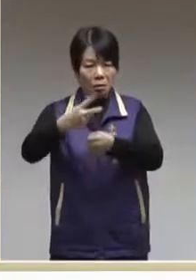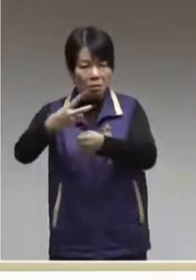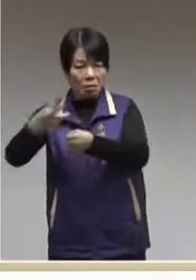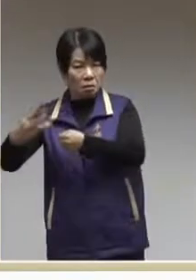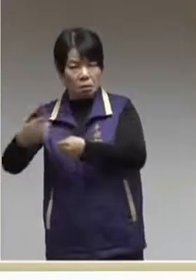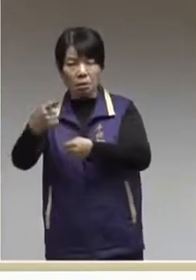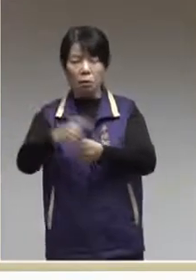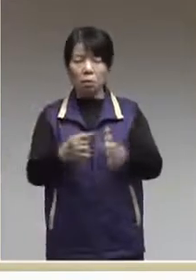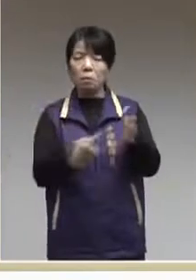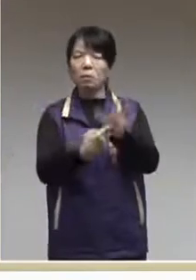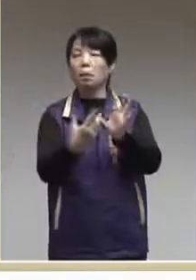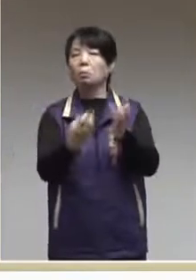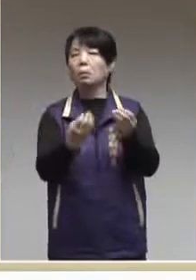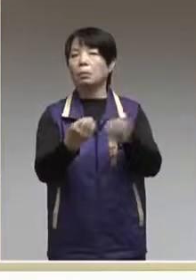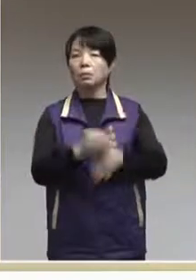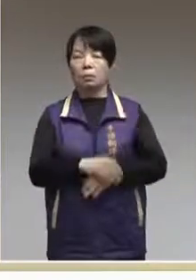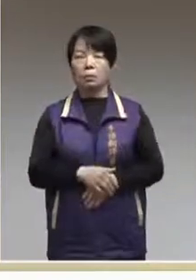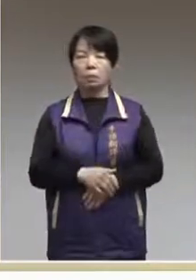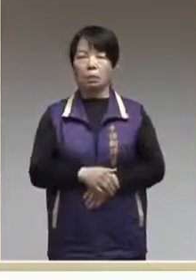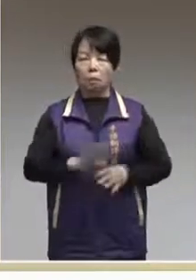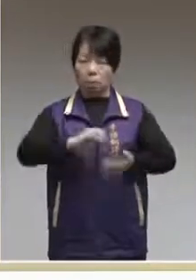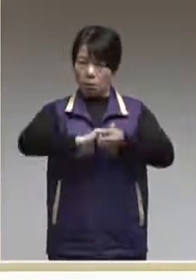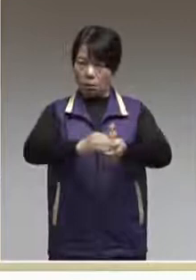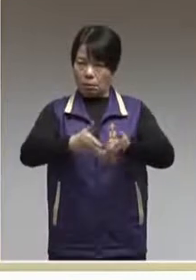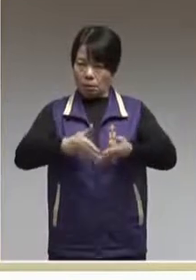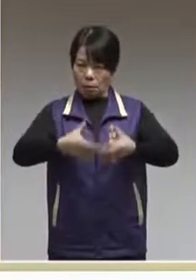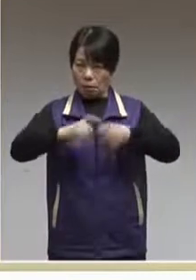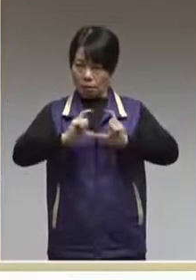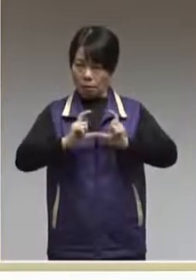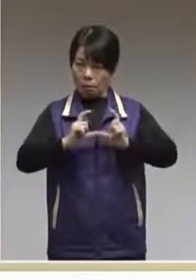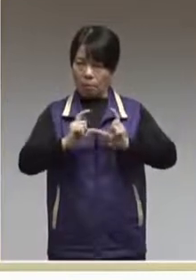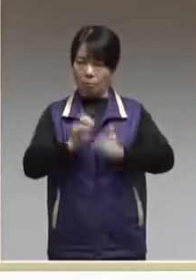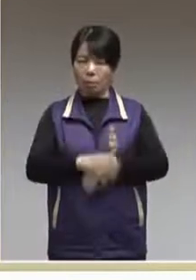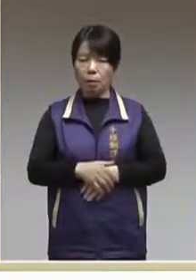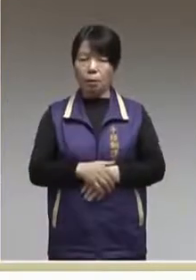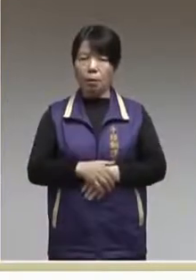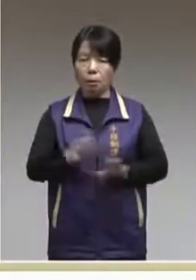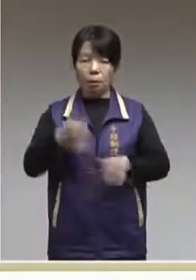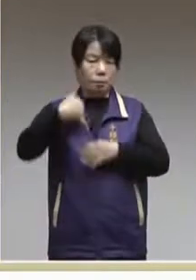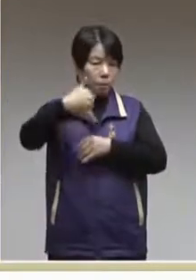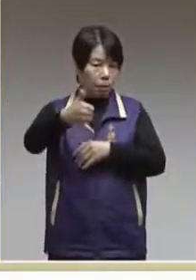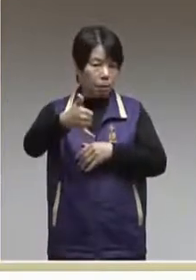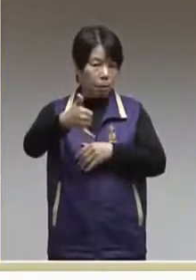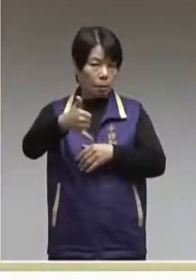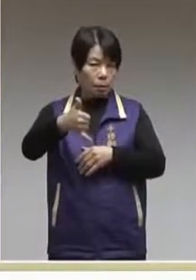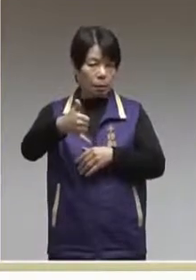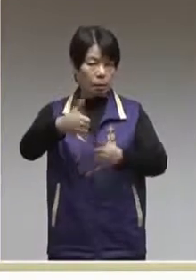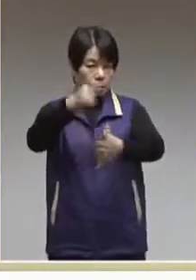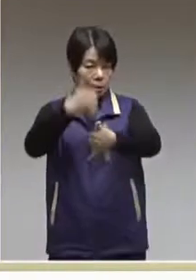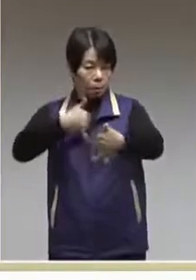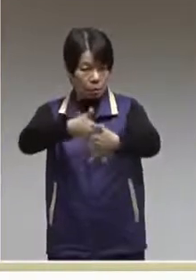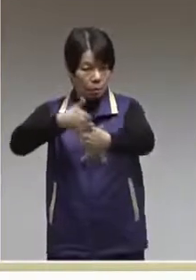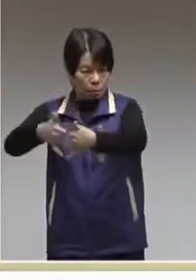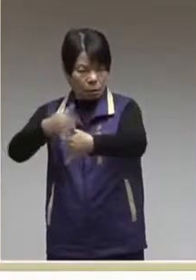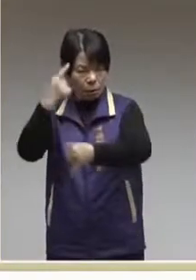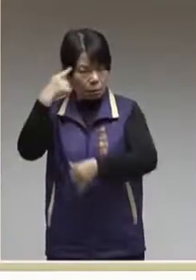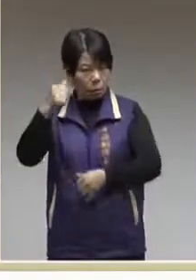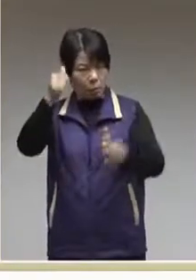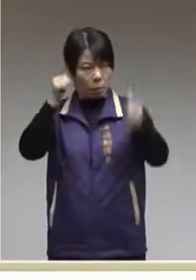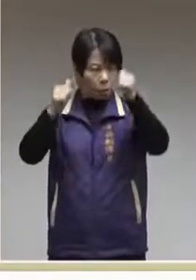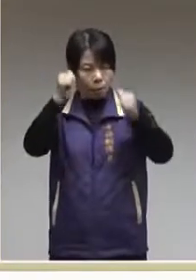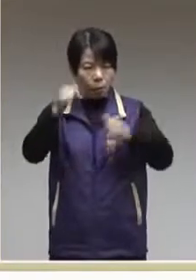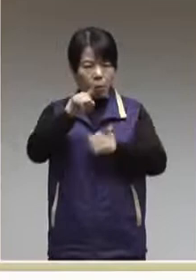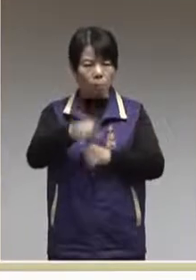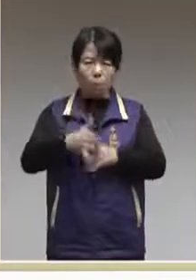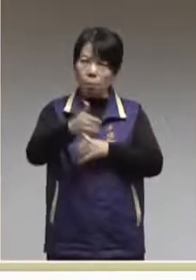边显示，变成说我们必须还是要回归到拨打电话给个案，然后让个案去回忆当天的状